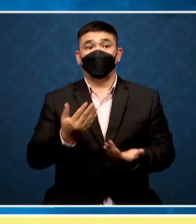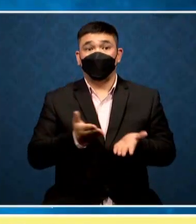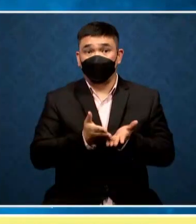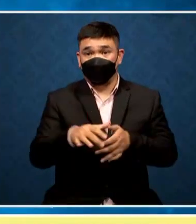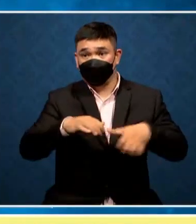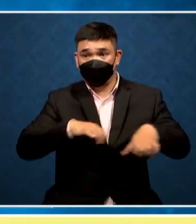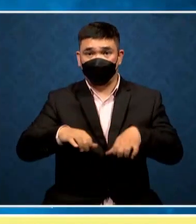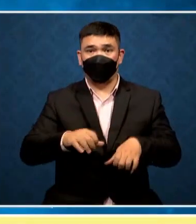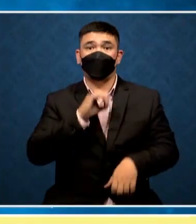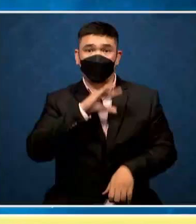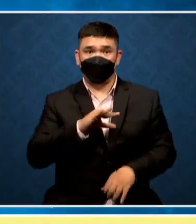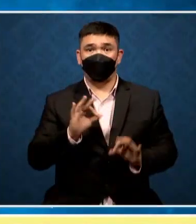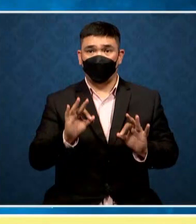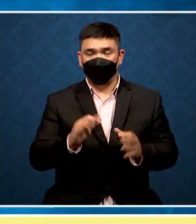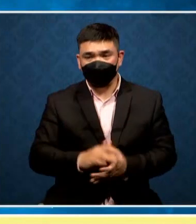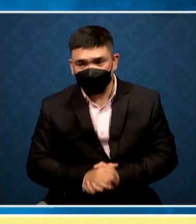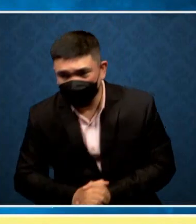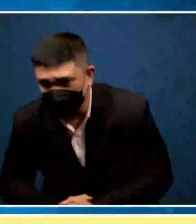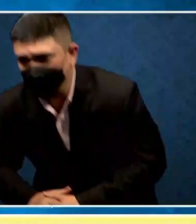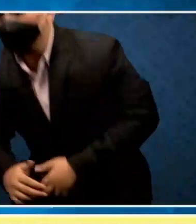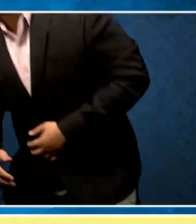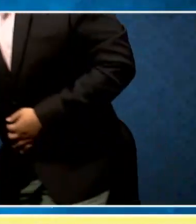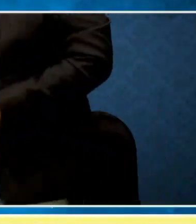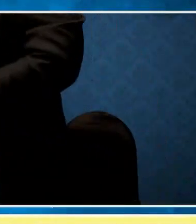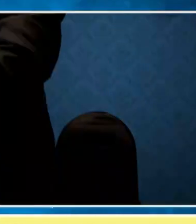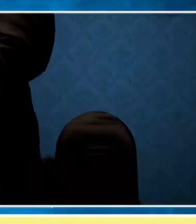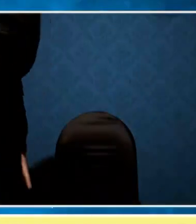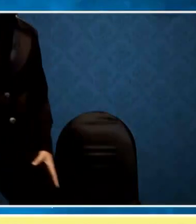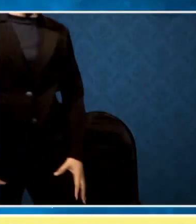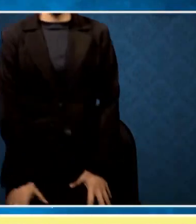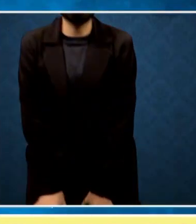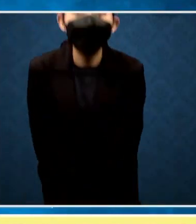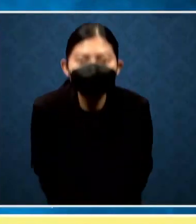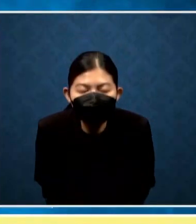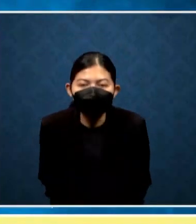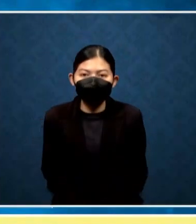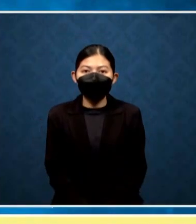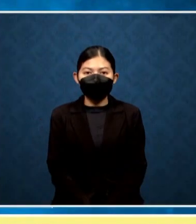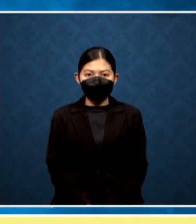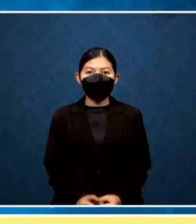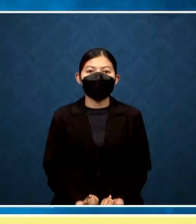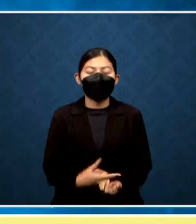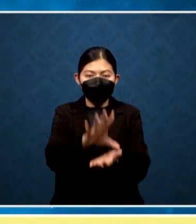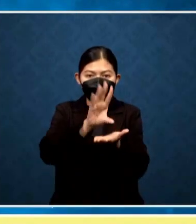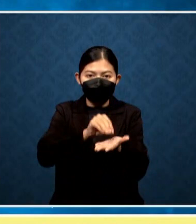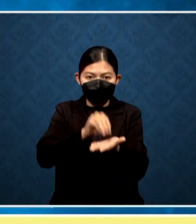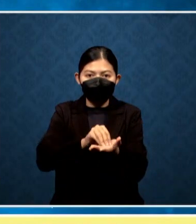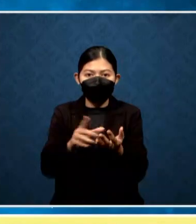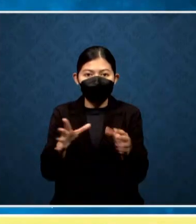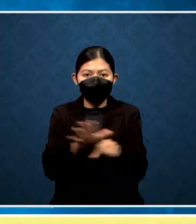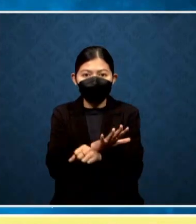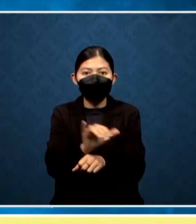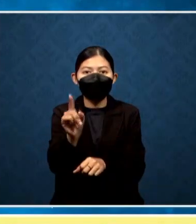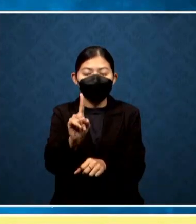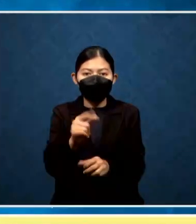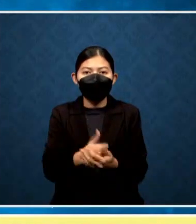ด้านกบริหารจัดการขยะที่ว่าจะตองมีการบทกข้มูลม.ฟ.2 บันทิกให้ถูกตองกำหนดไว